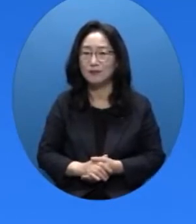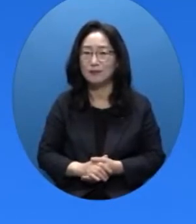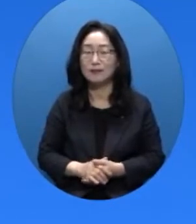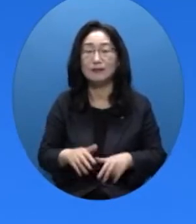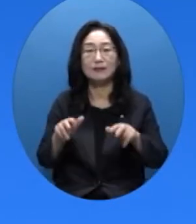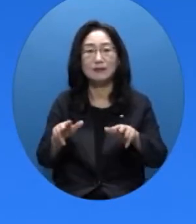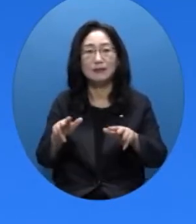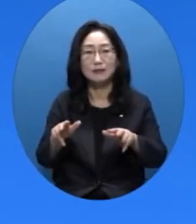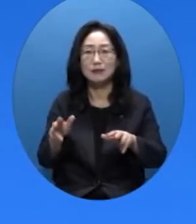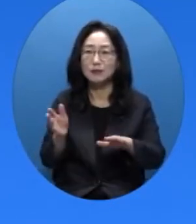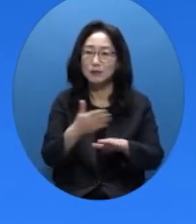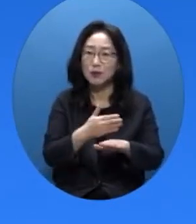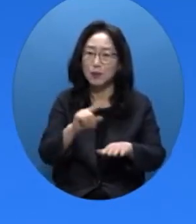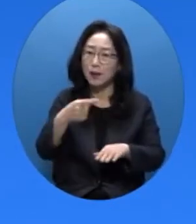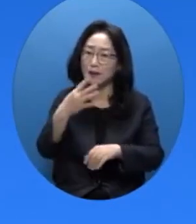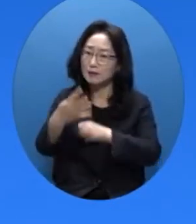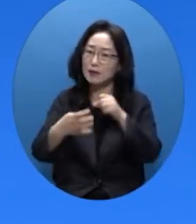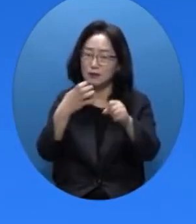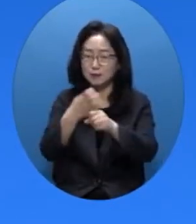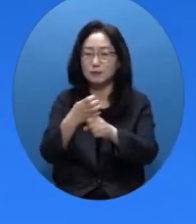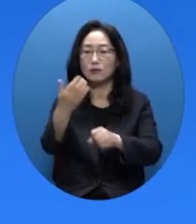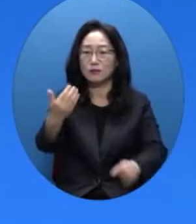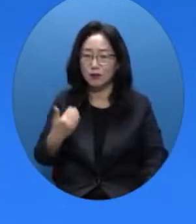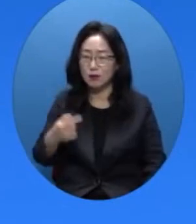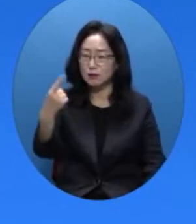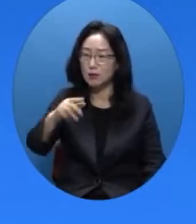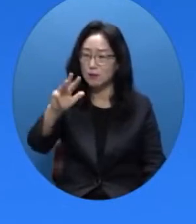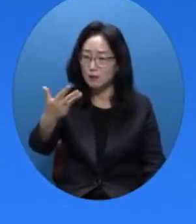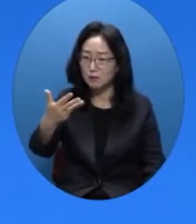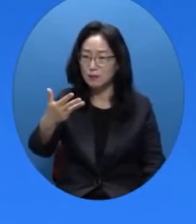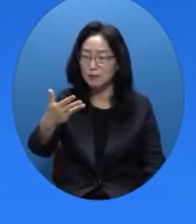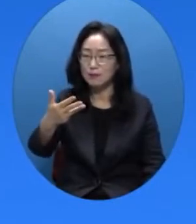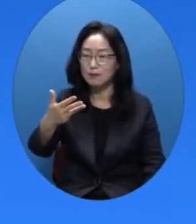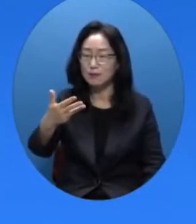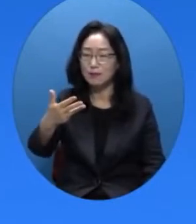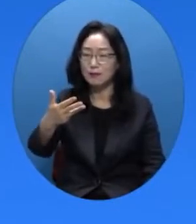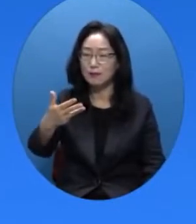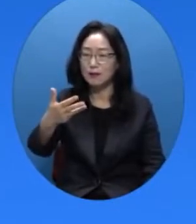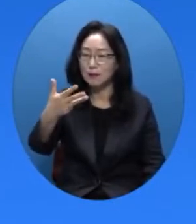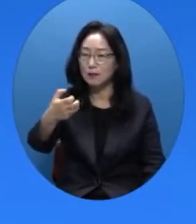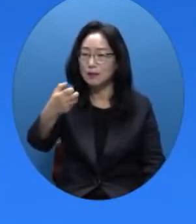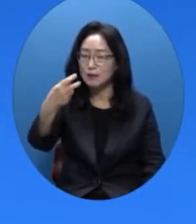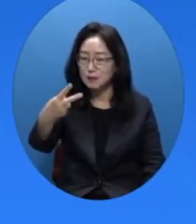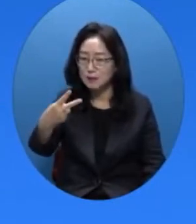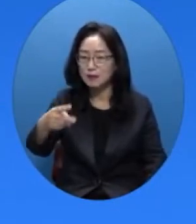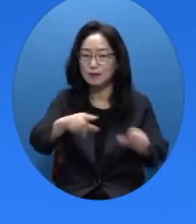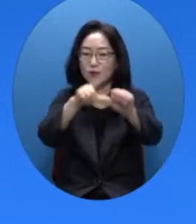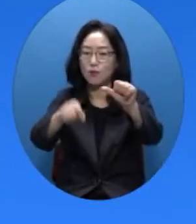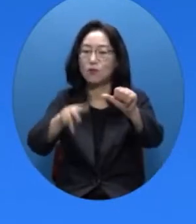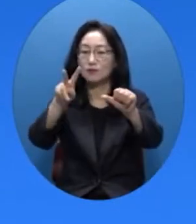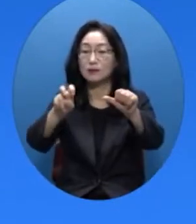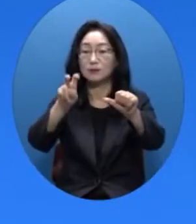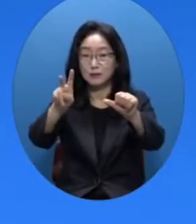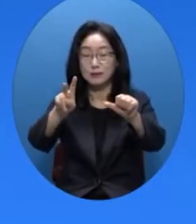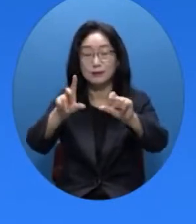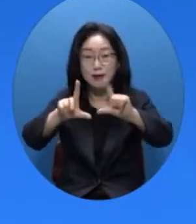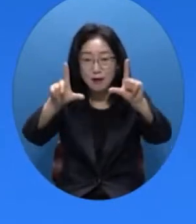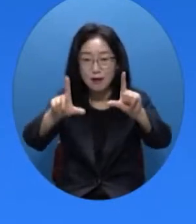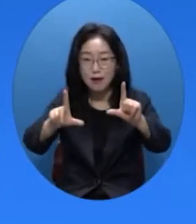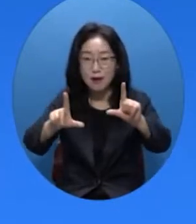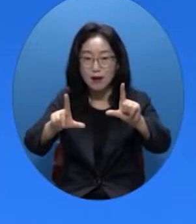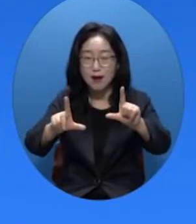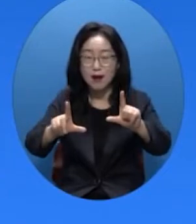지구도 140년 전 1,800 82년 5월 22 제물포